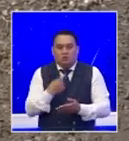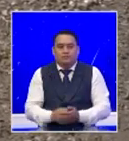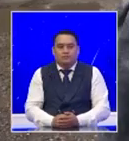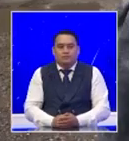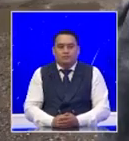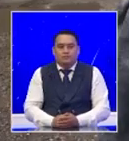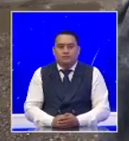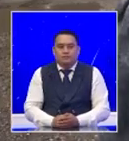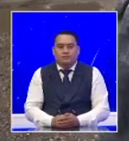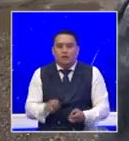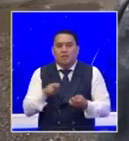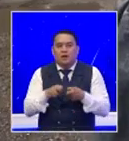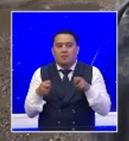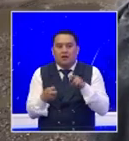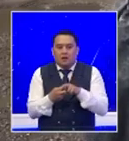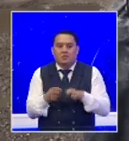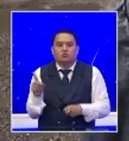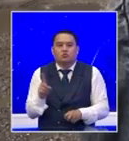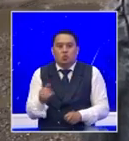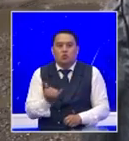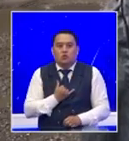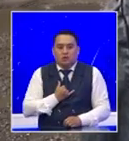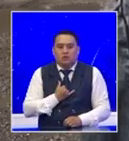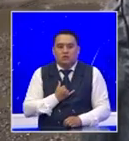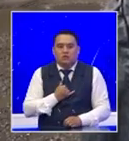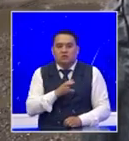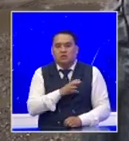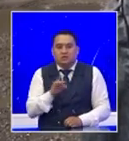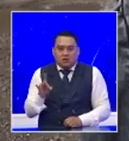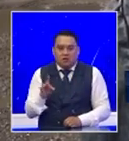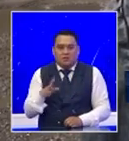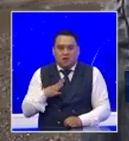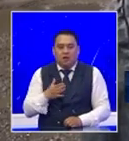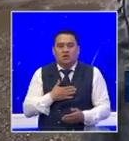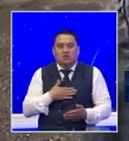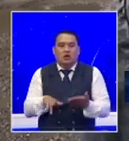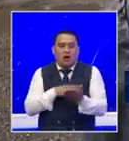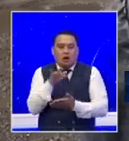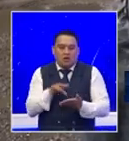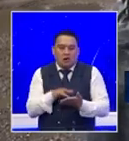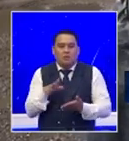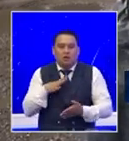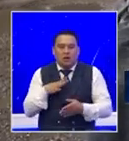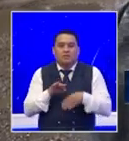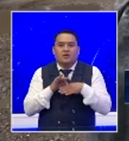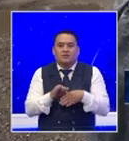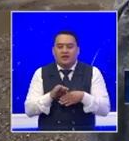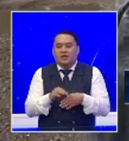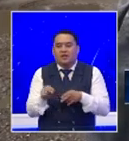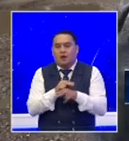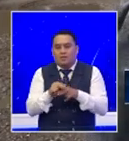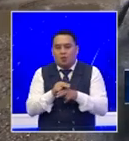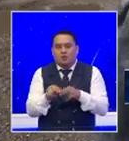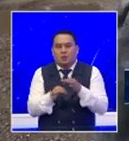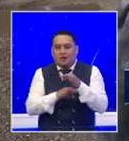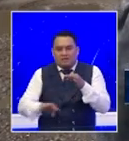аргументированно. Проблема возникла из-за того, что с советского времени в наших городах не проводился ремонт тепловых